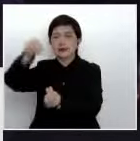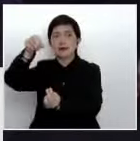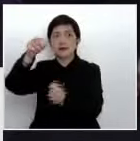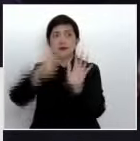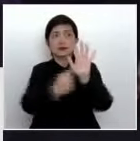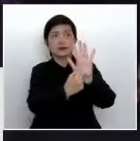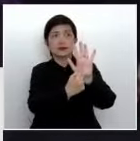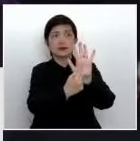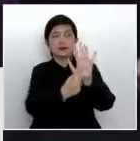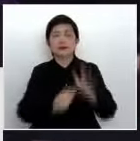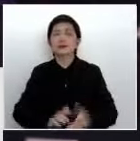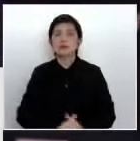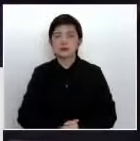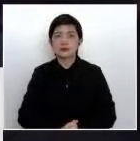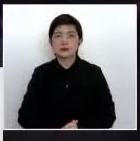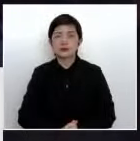juga